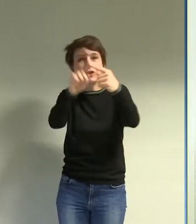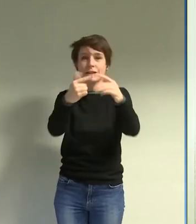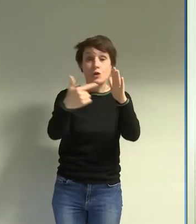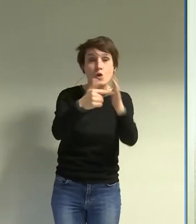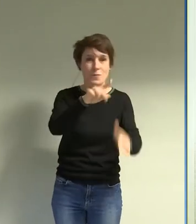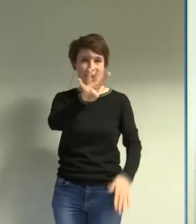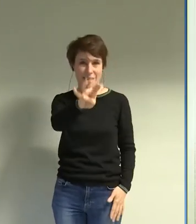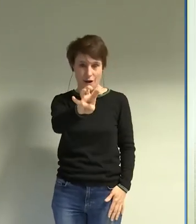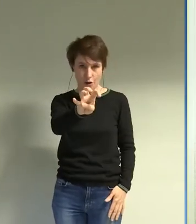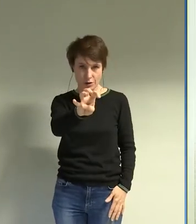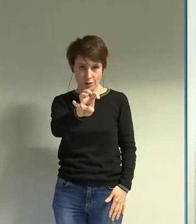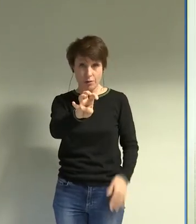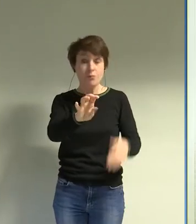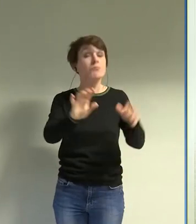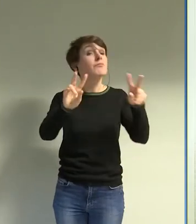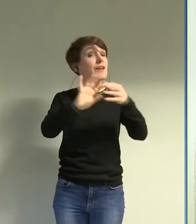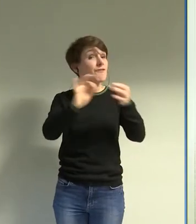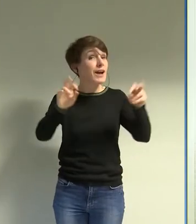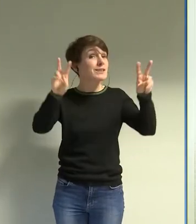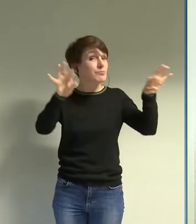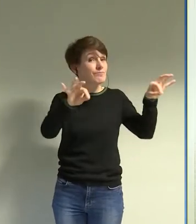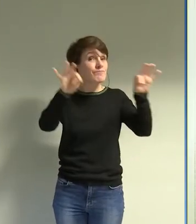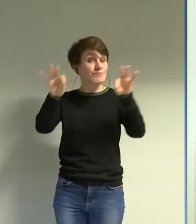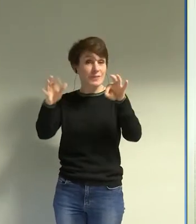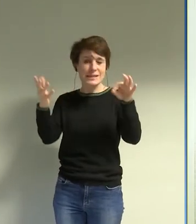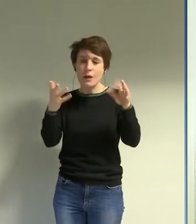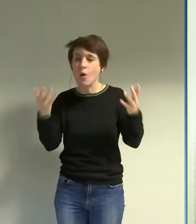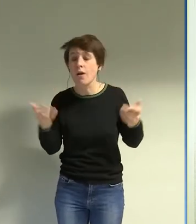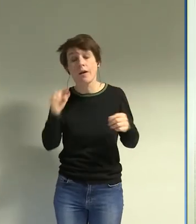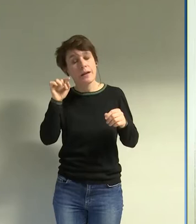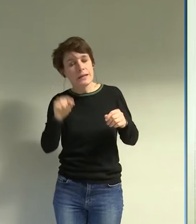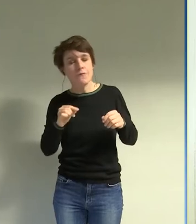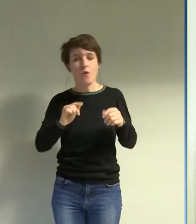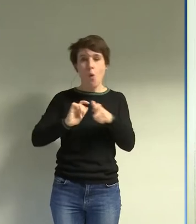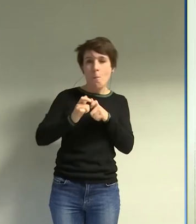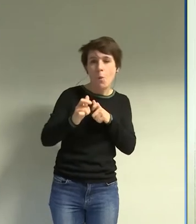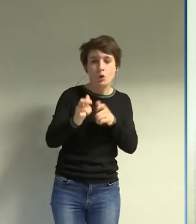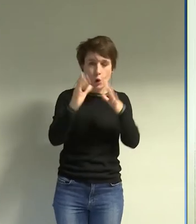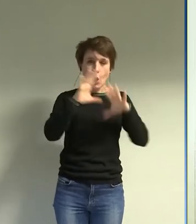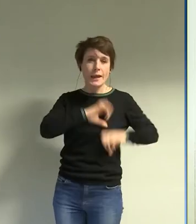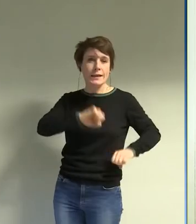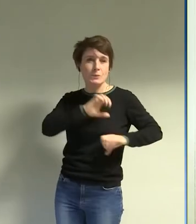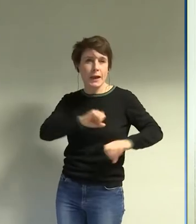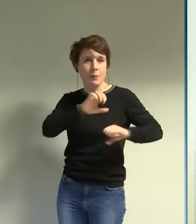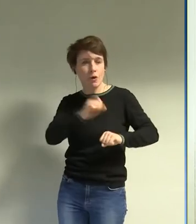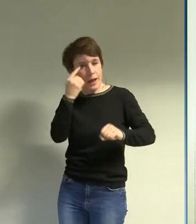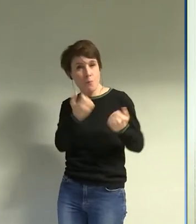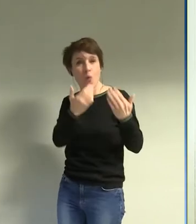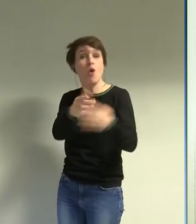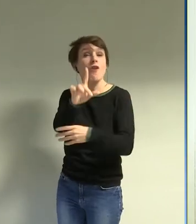je cite ça ne s'invente pas élaborer un protocole expérimental de redirection de l'offre aquatique